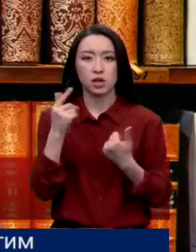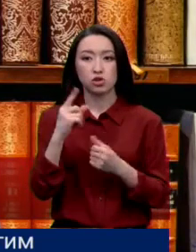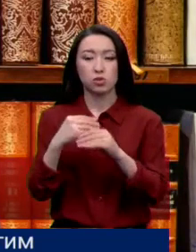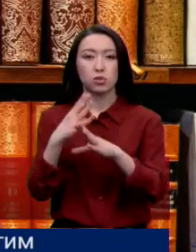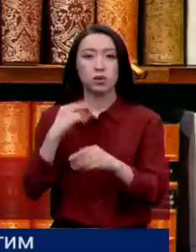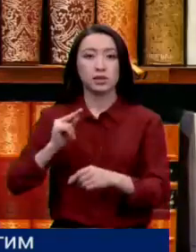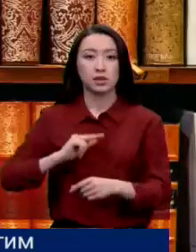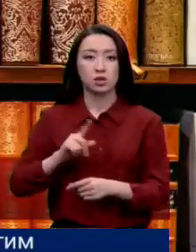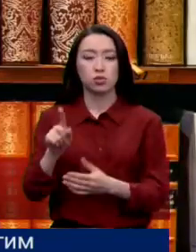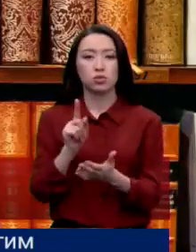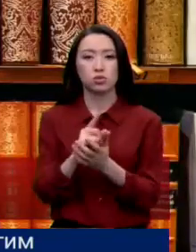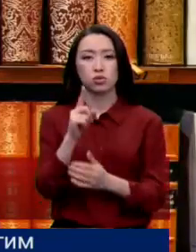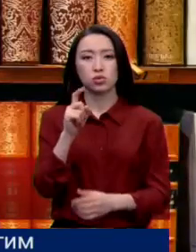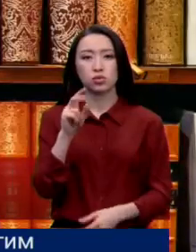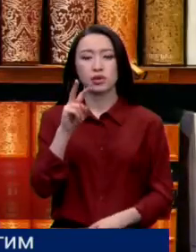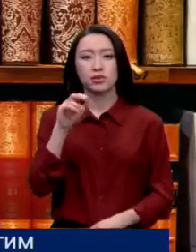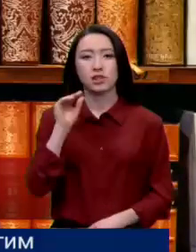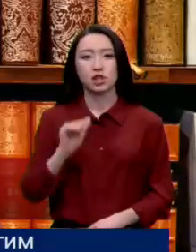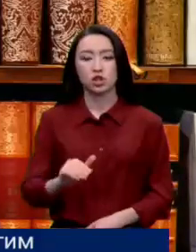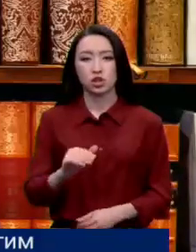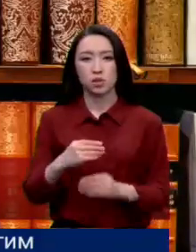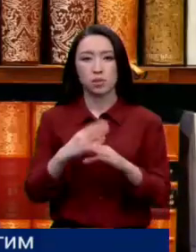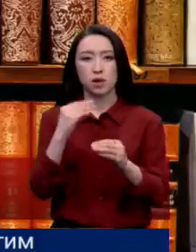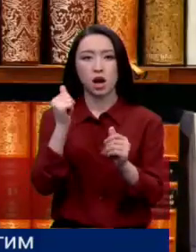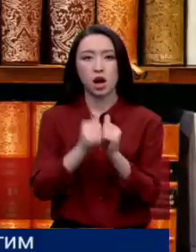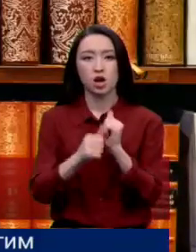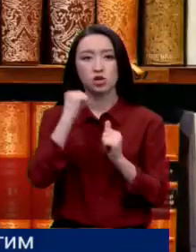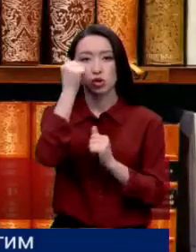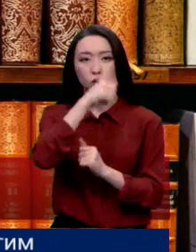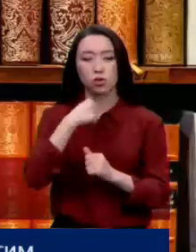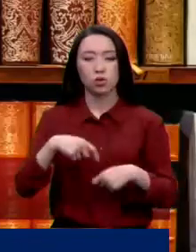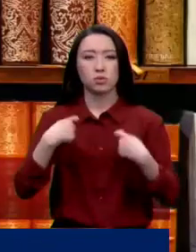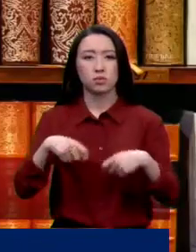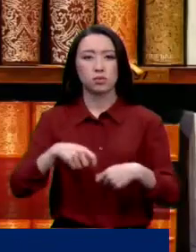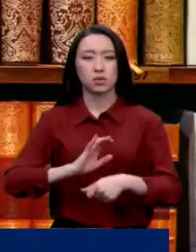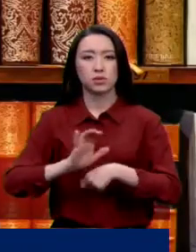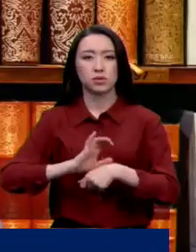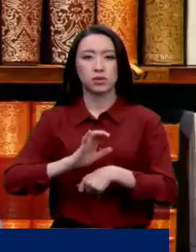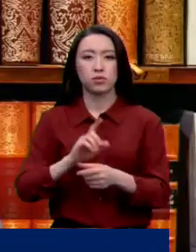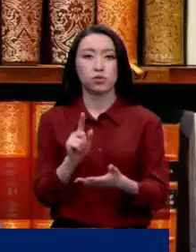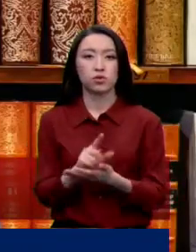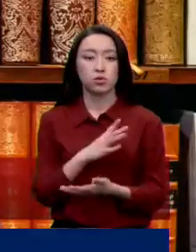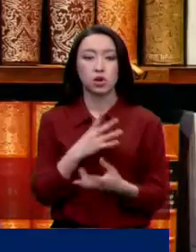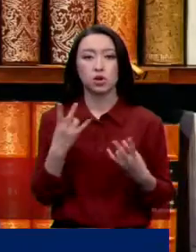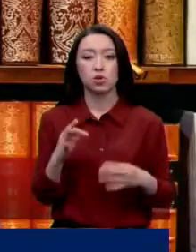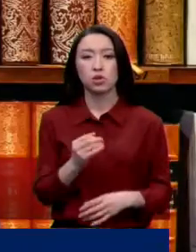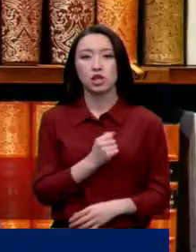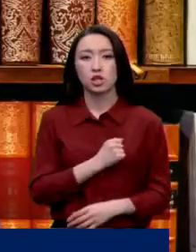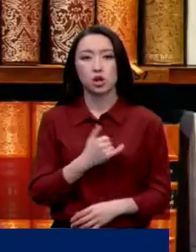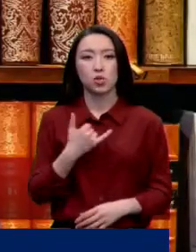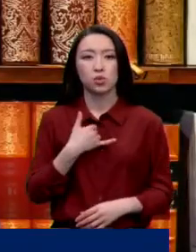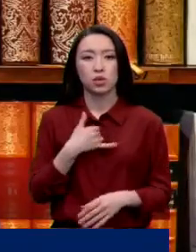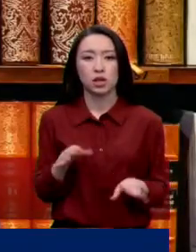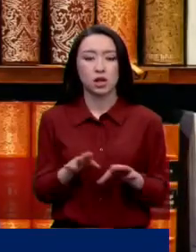должен 100-200 тысяч автомобилей ежегодно одного бренда производить и продавать. К сожалению, у нас